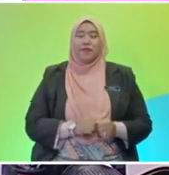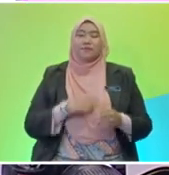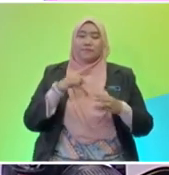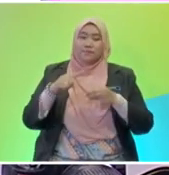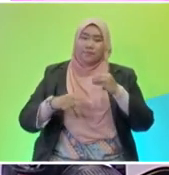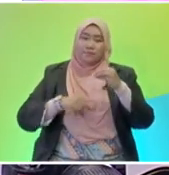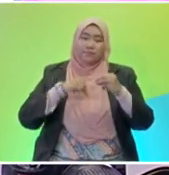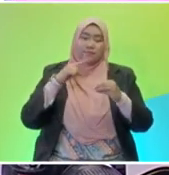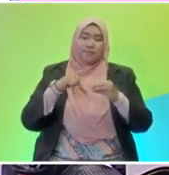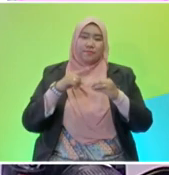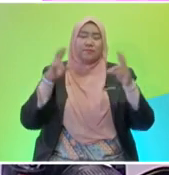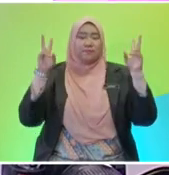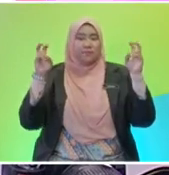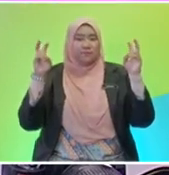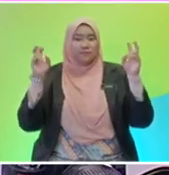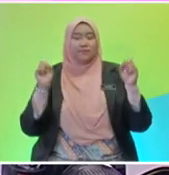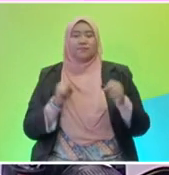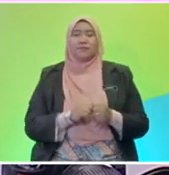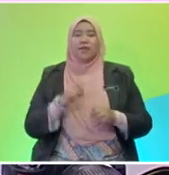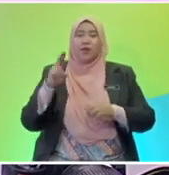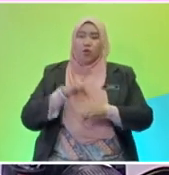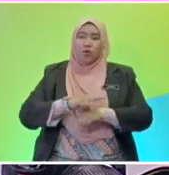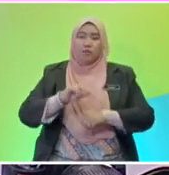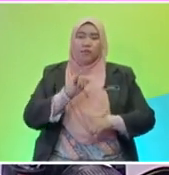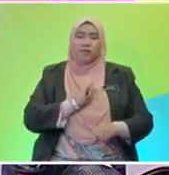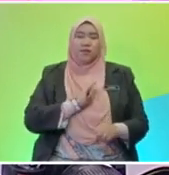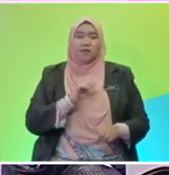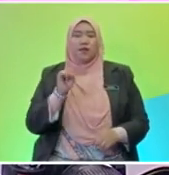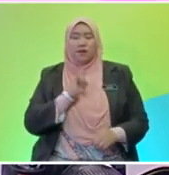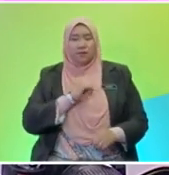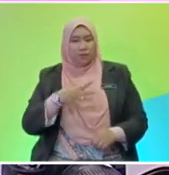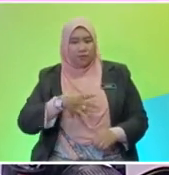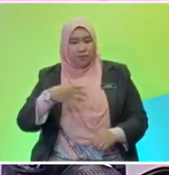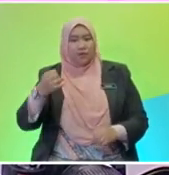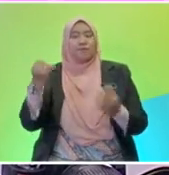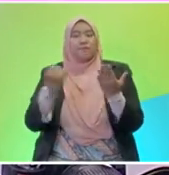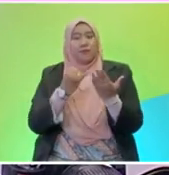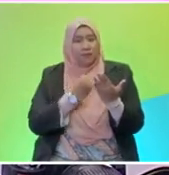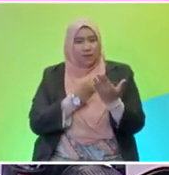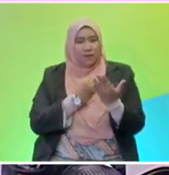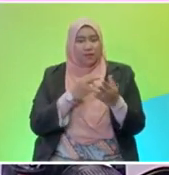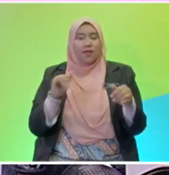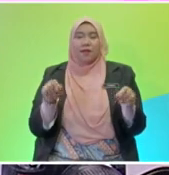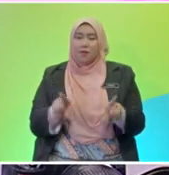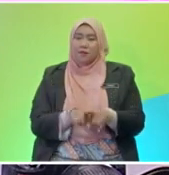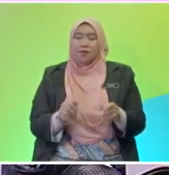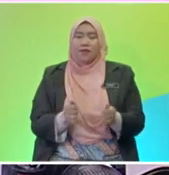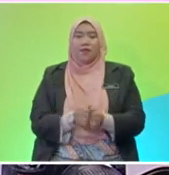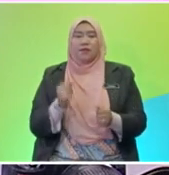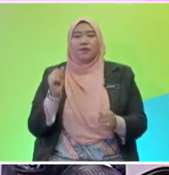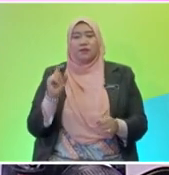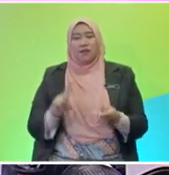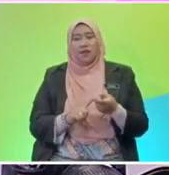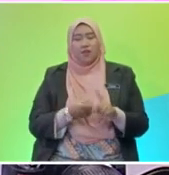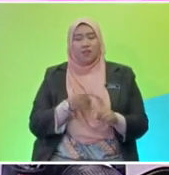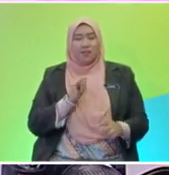kita hari ini adalah hobi saya dan hobi saya sebenarnya suka melukis macam kawan saya tadi kan Tapi saya rasa lukisan kawan saya tadi